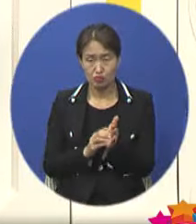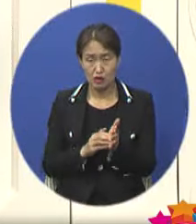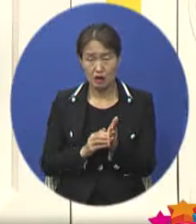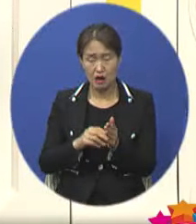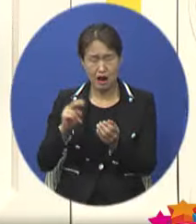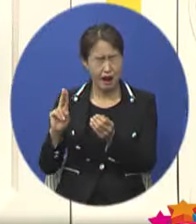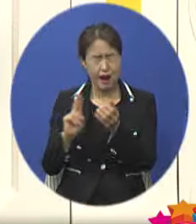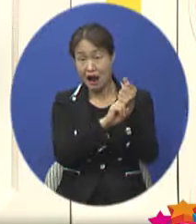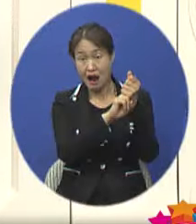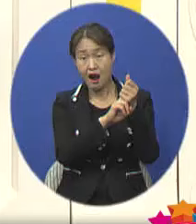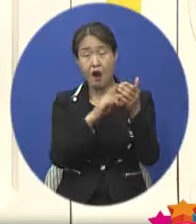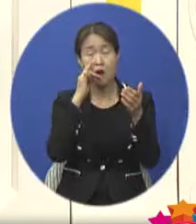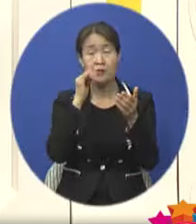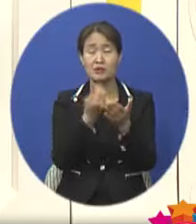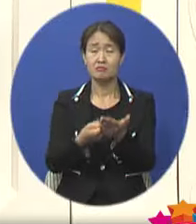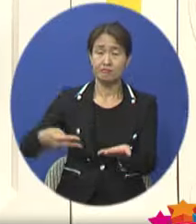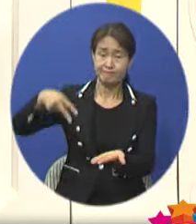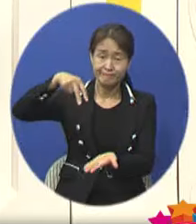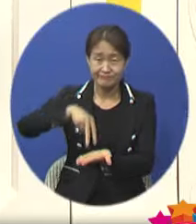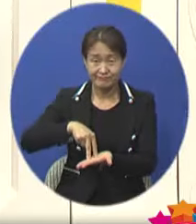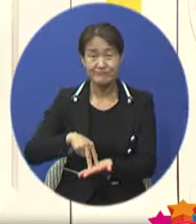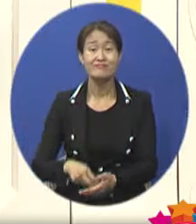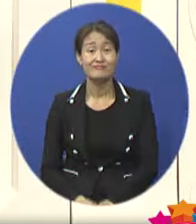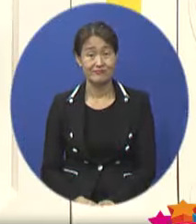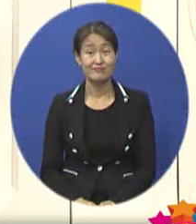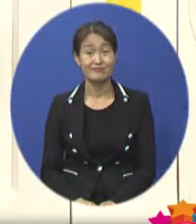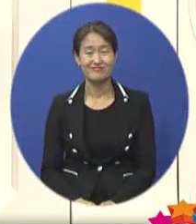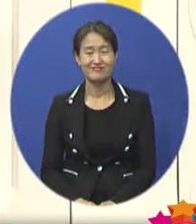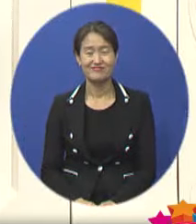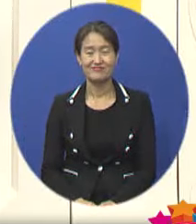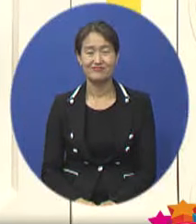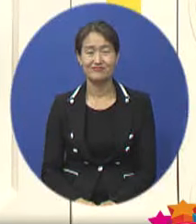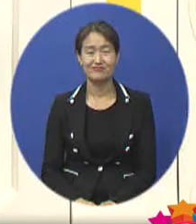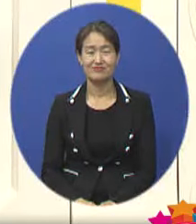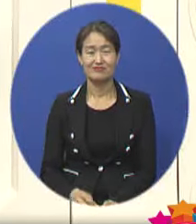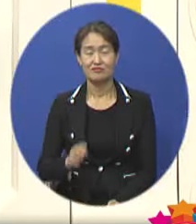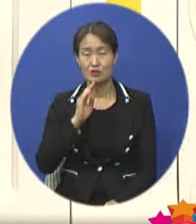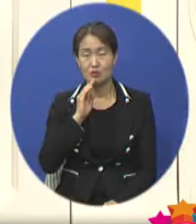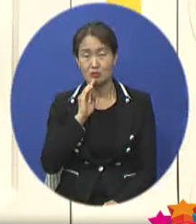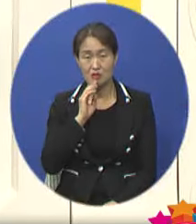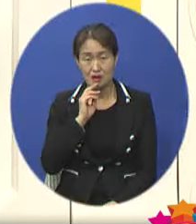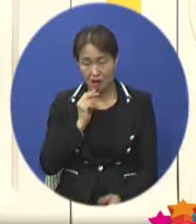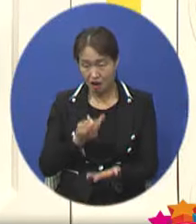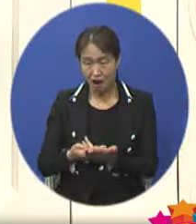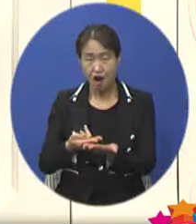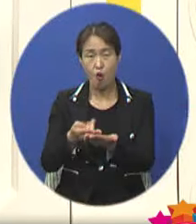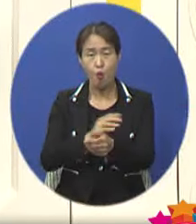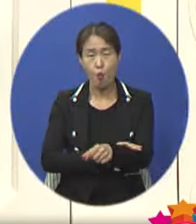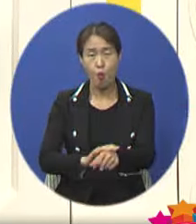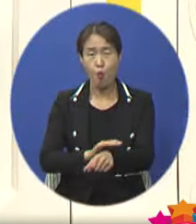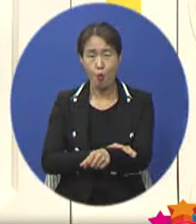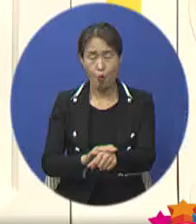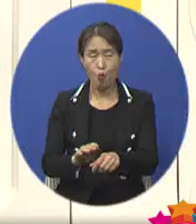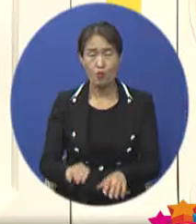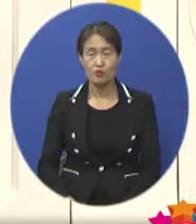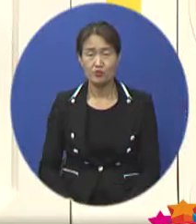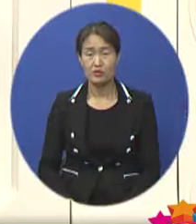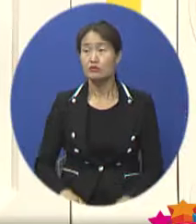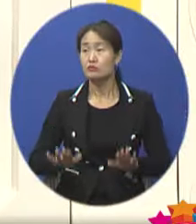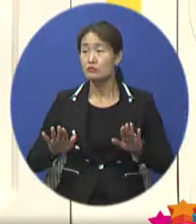기적적으로 일어나셨어요. 다 장례 준비하라고. 예. 다 장례 준비하라고 그랬는데 일어나셨어요. 지금 시장에